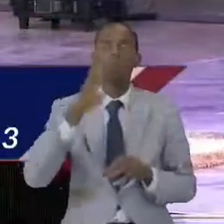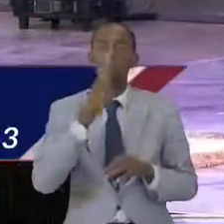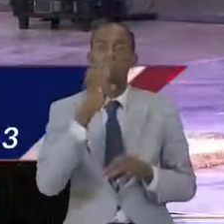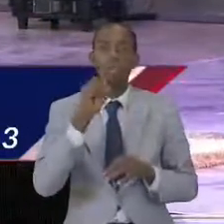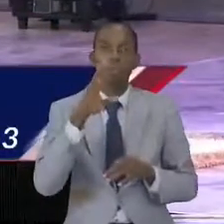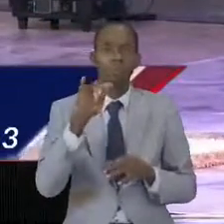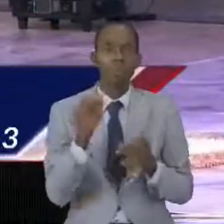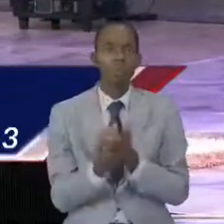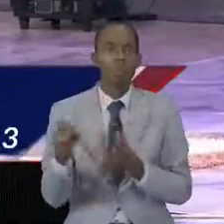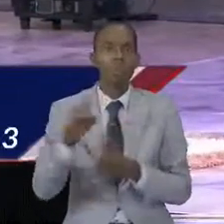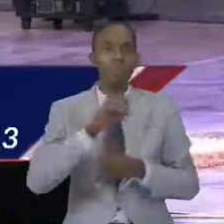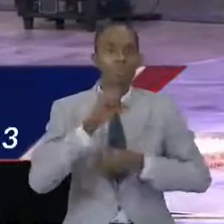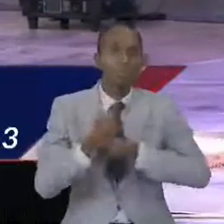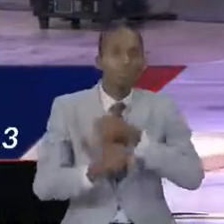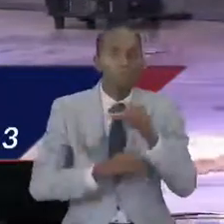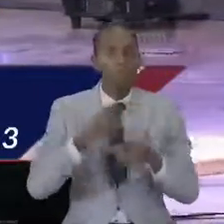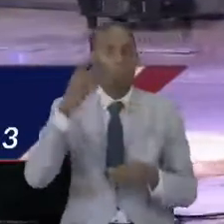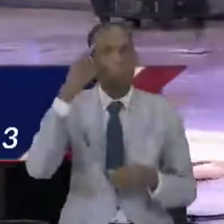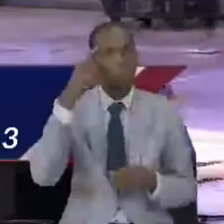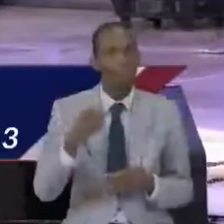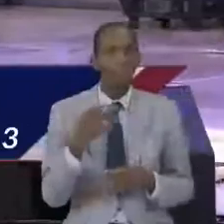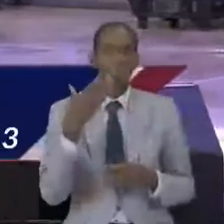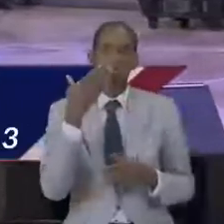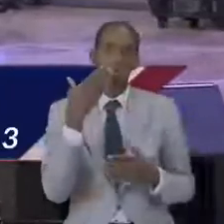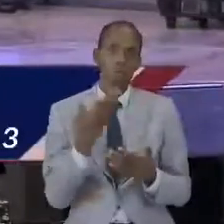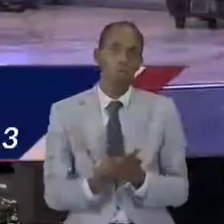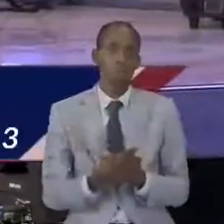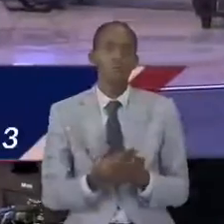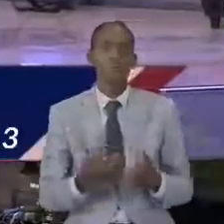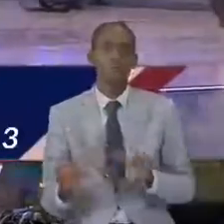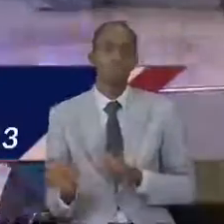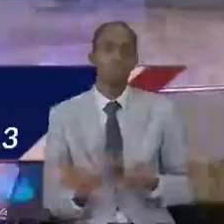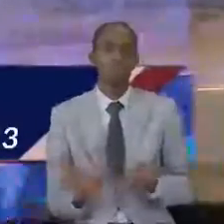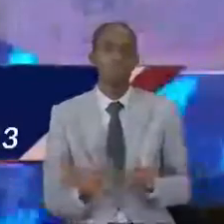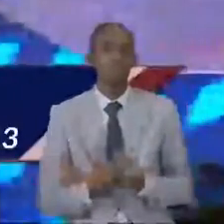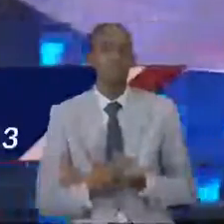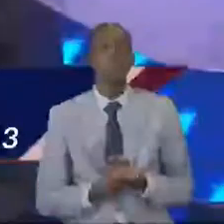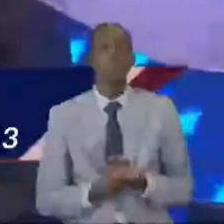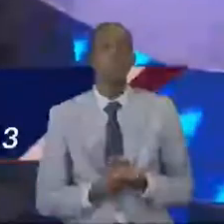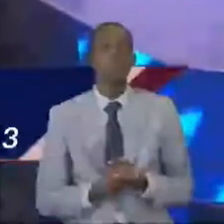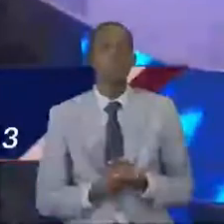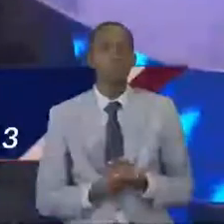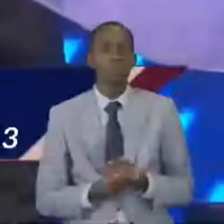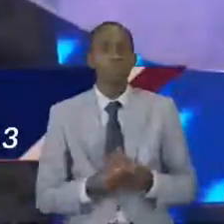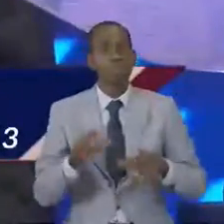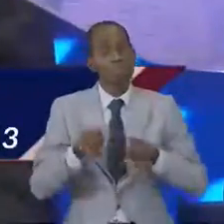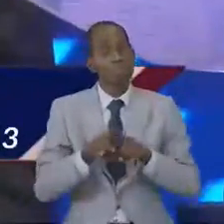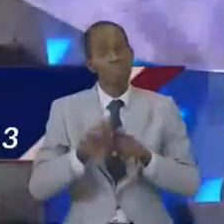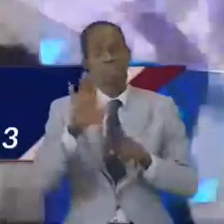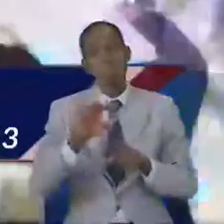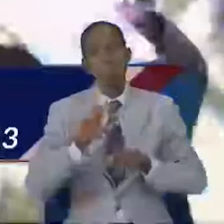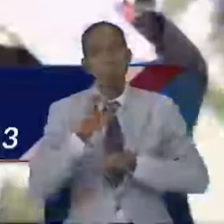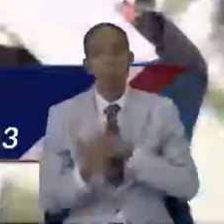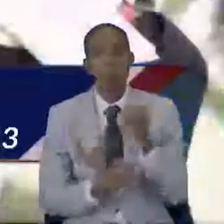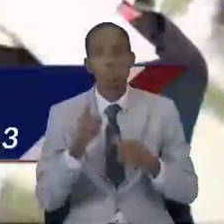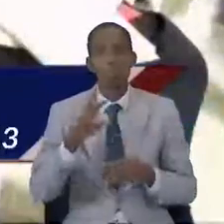si tel est la volonté de Dieu en faisant le bien en faisant le bien même si vous souffrez même si vous avez